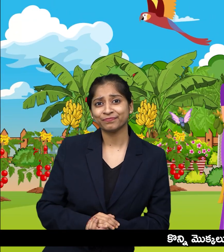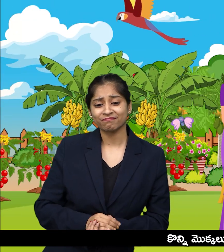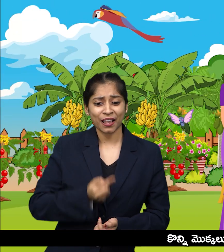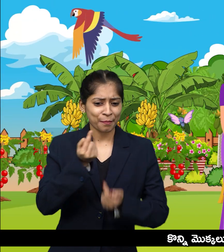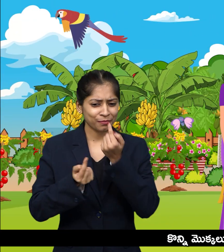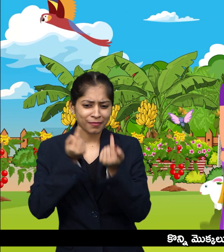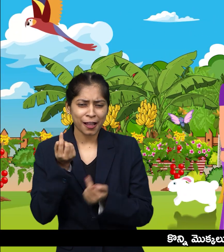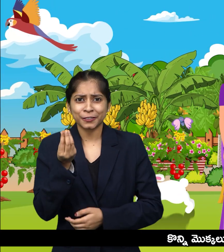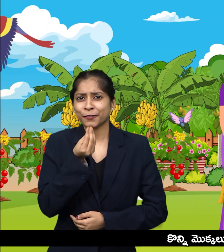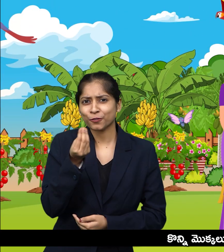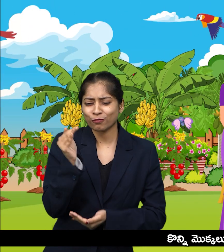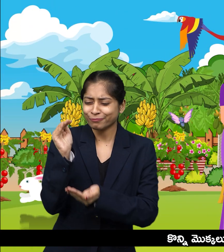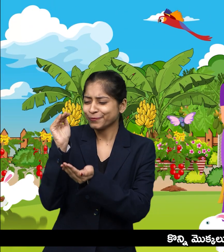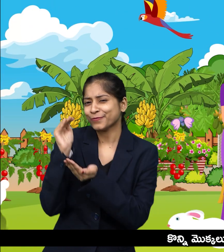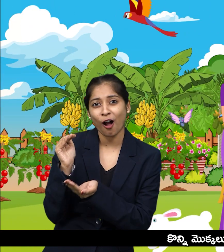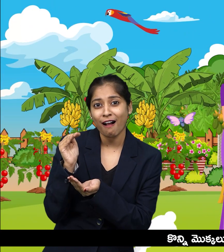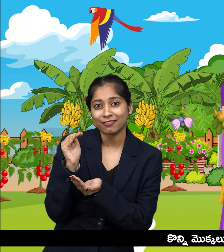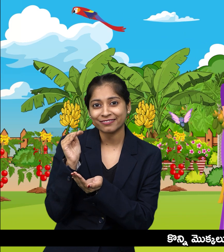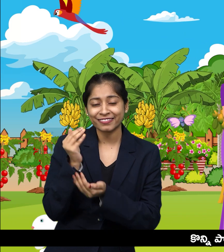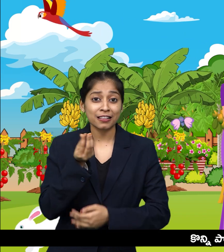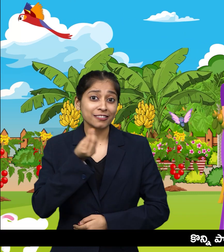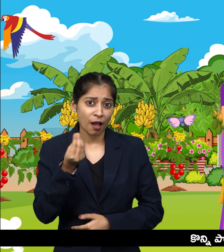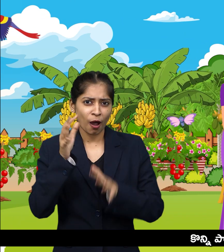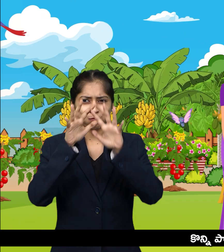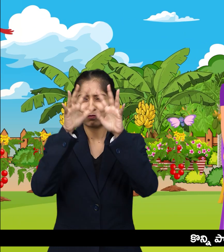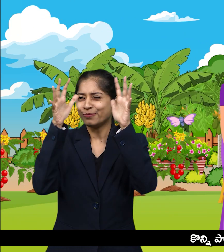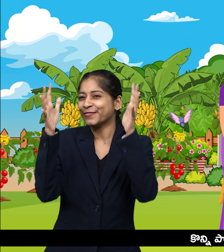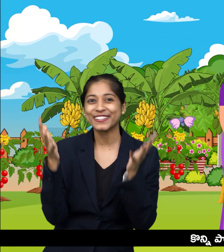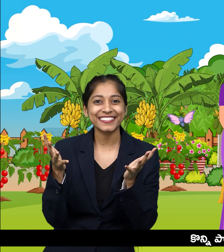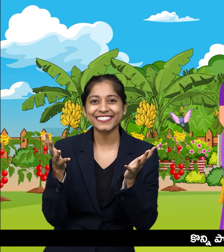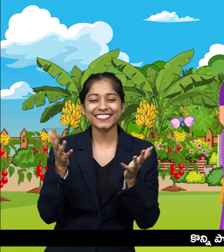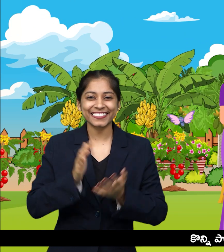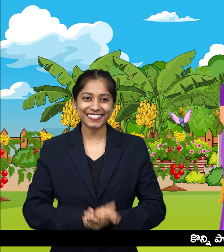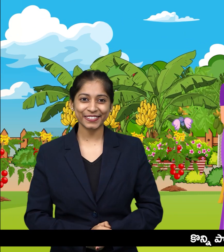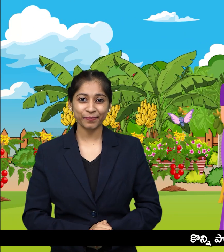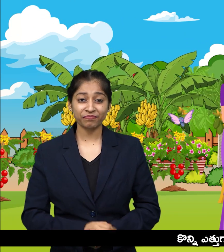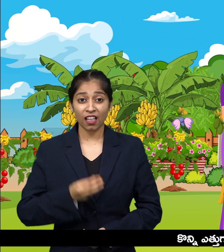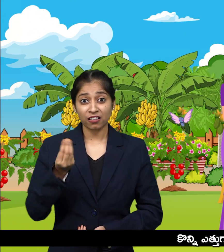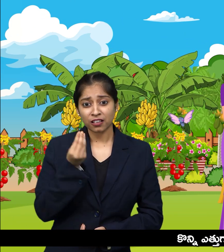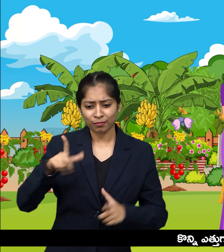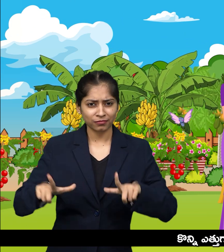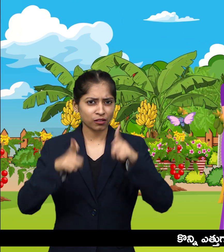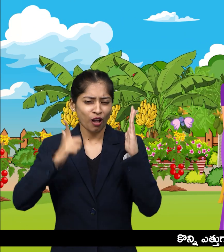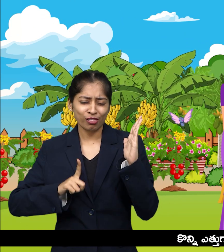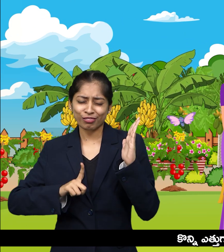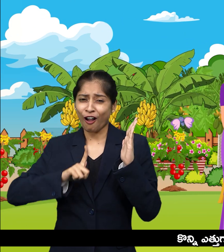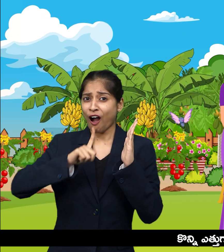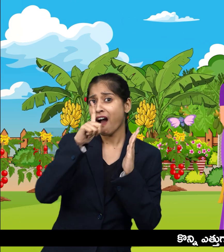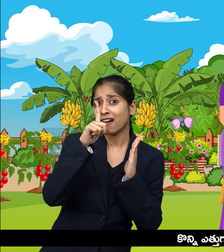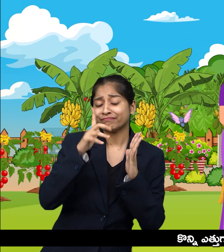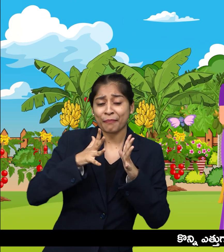కొన్ని మొక్కలు చాలా చిన్నగా ఉన్నాయి, కొన్ని పొదలలాగా ఉన్నాయి, కొన్ని